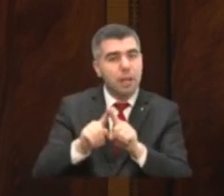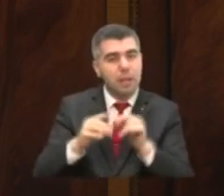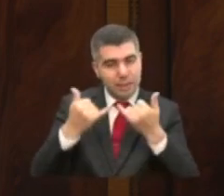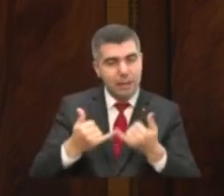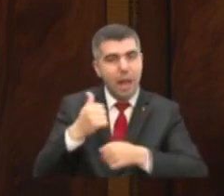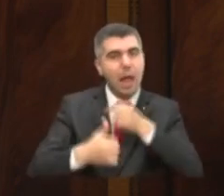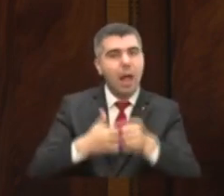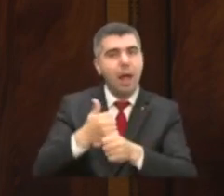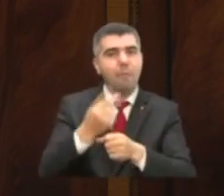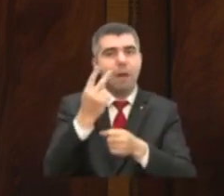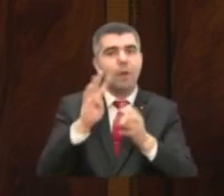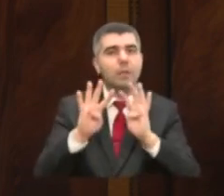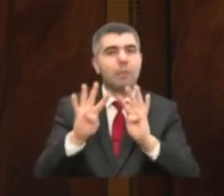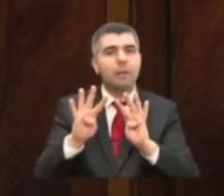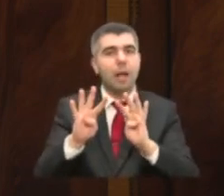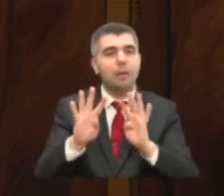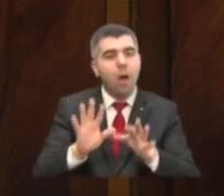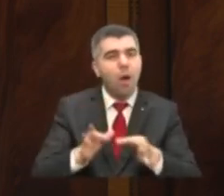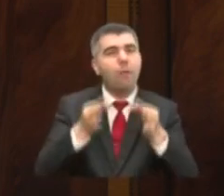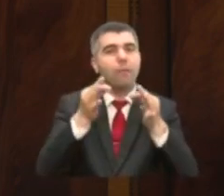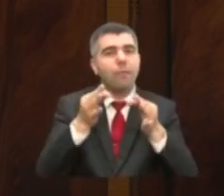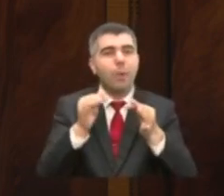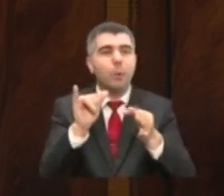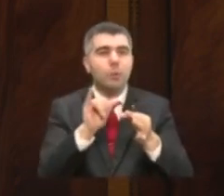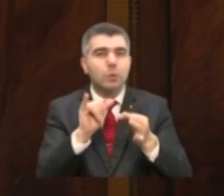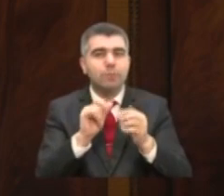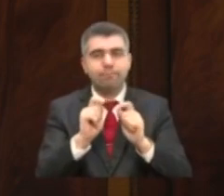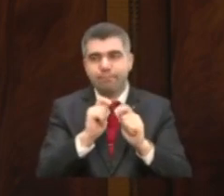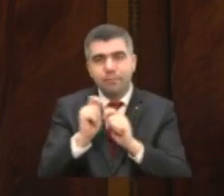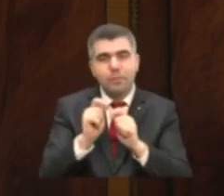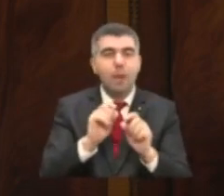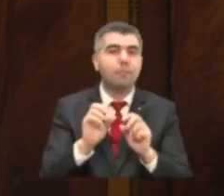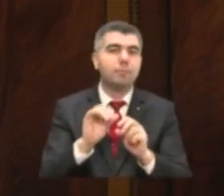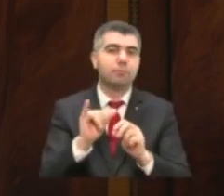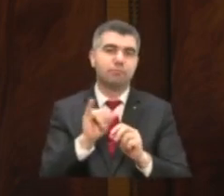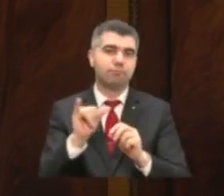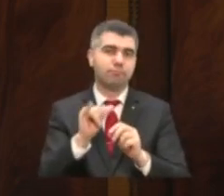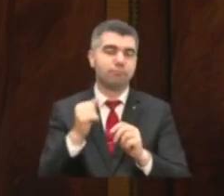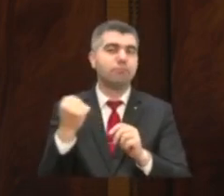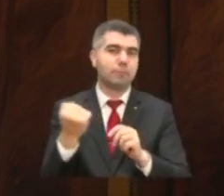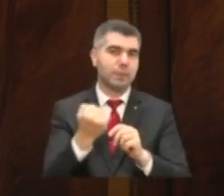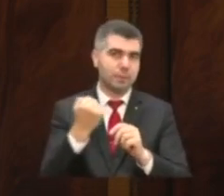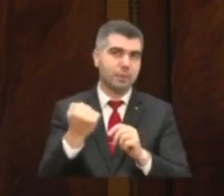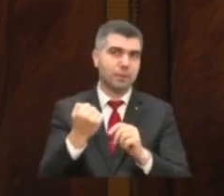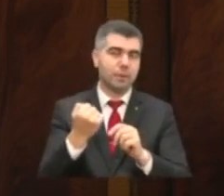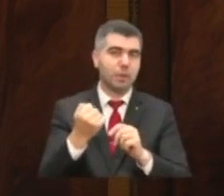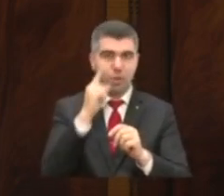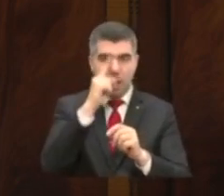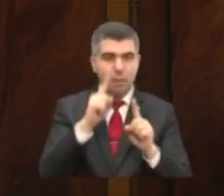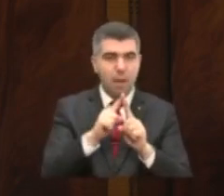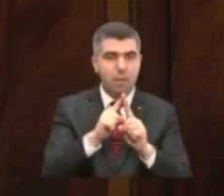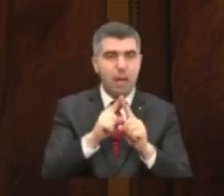ديال 2018، نسبه معتبره. هذا البرنامج في عمومه تقدر التكلفه ديالو على مدى هذه السنوات